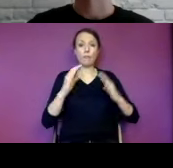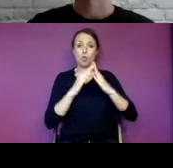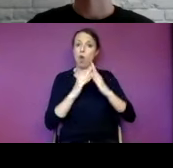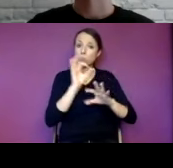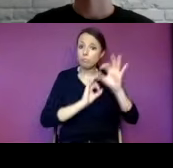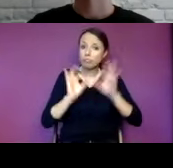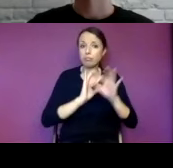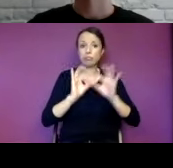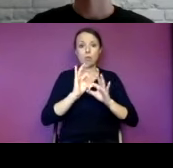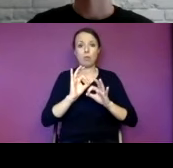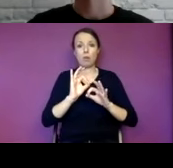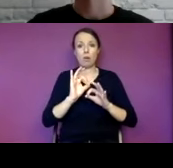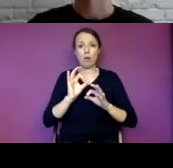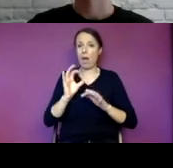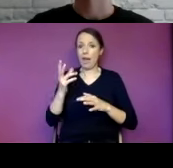idyllicznego piękna